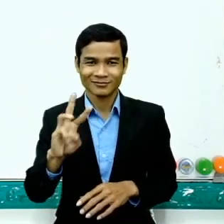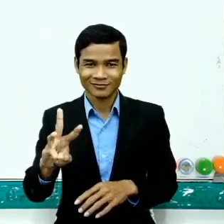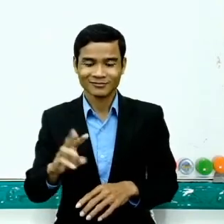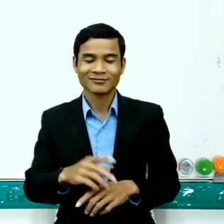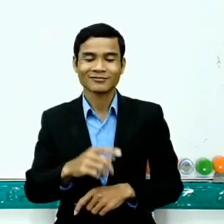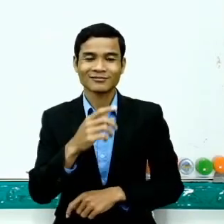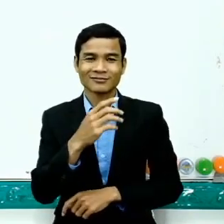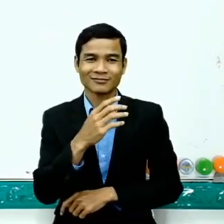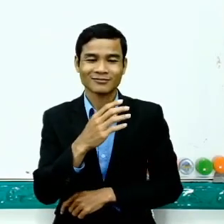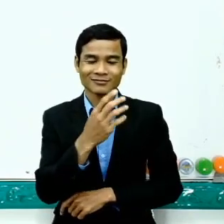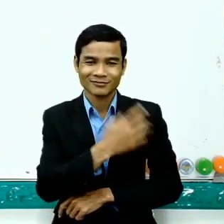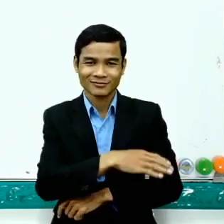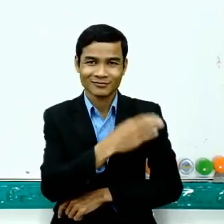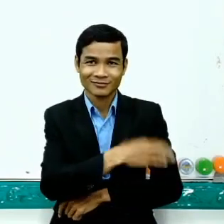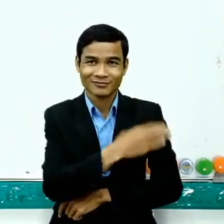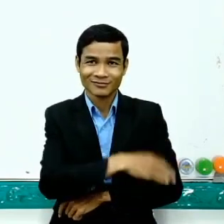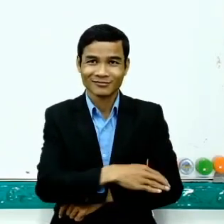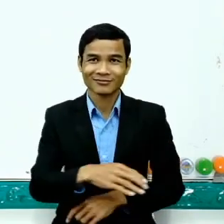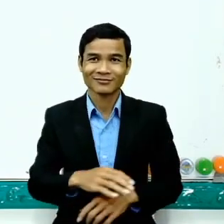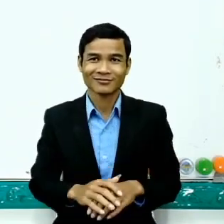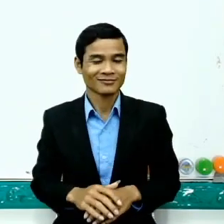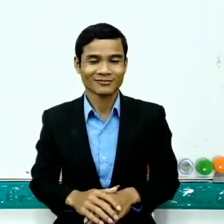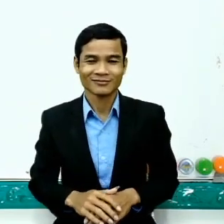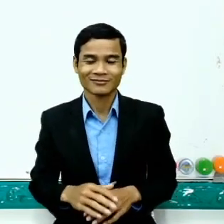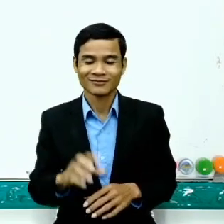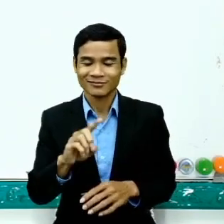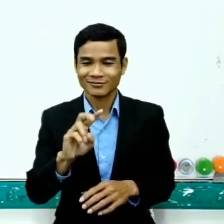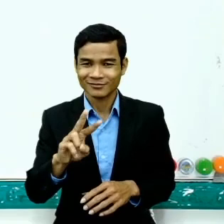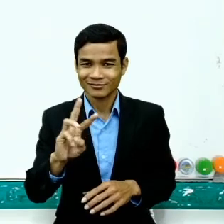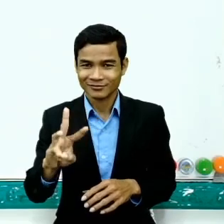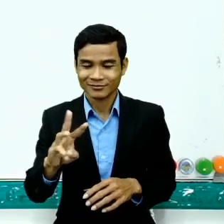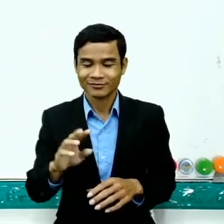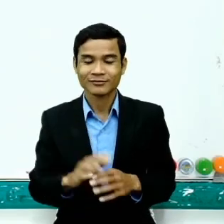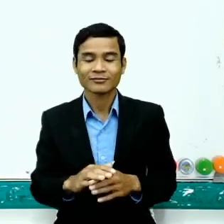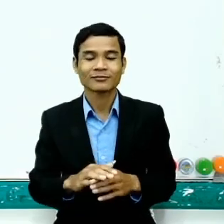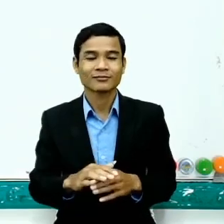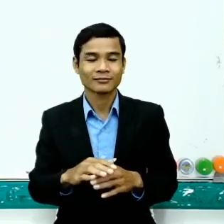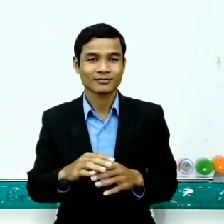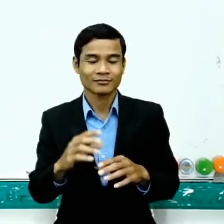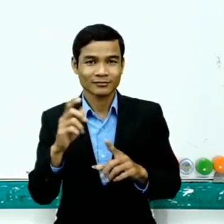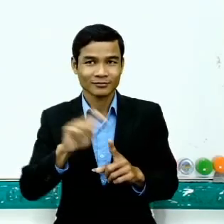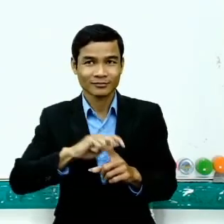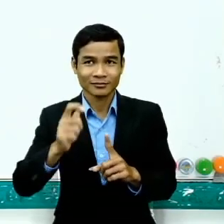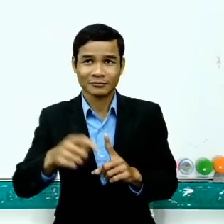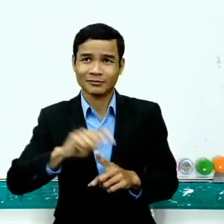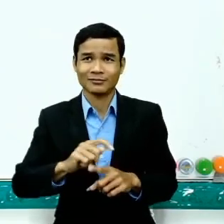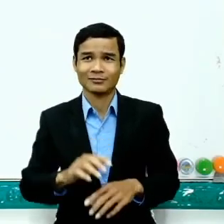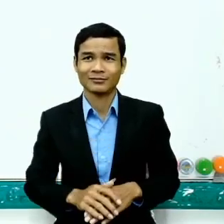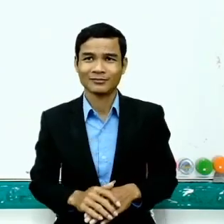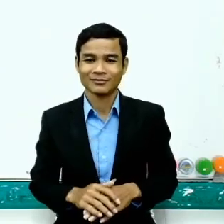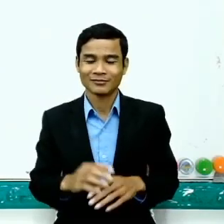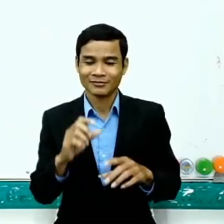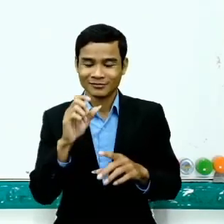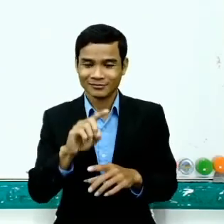bay bay bom bom bom bay bay bay chê chê chê